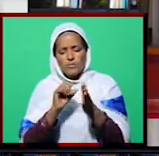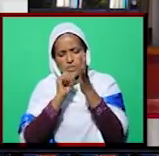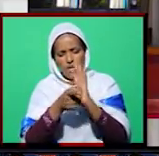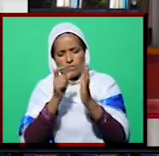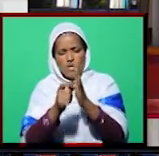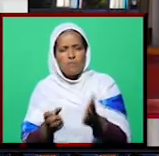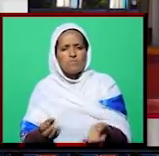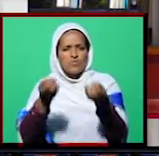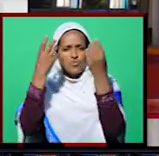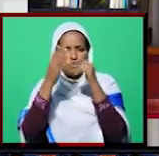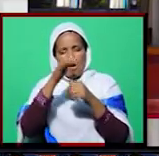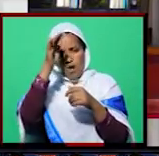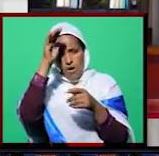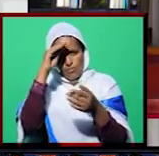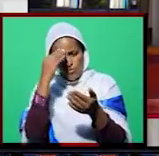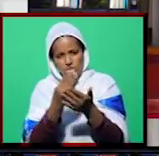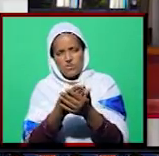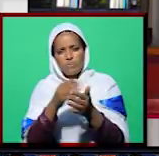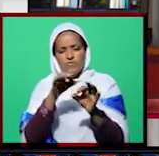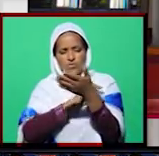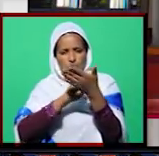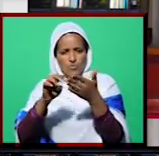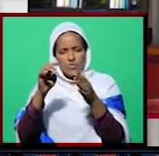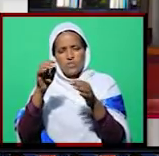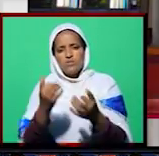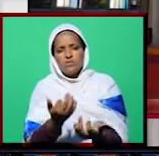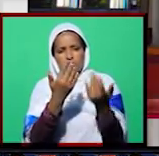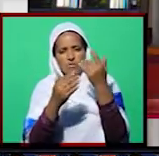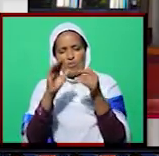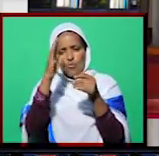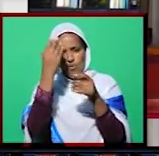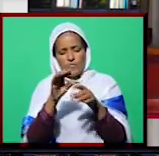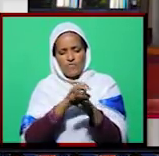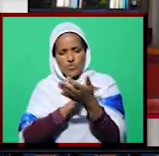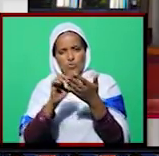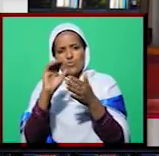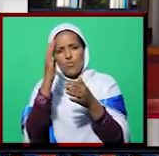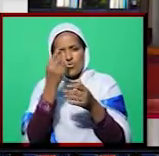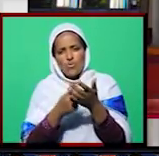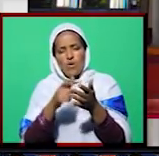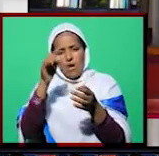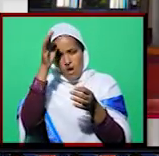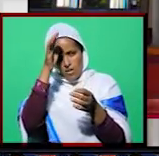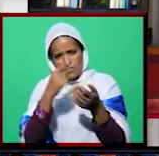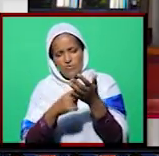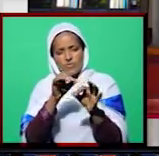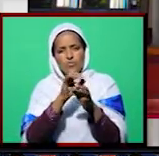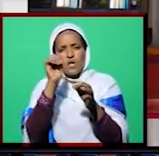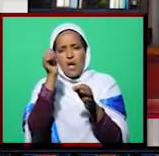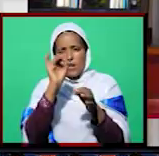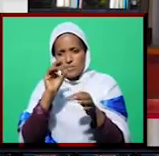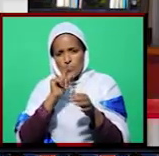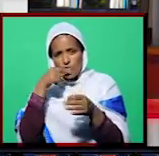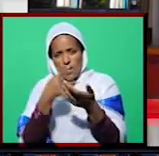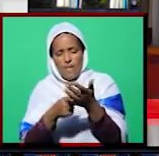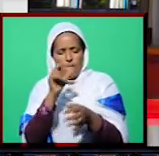ጥቅስ ያልመሰለው ምሳሌ የለም። አብ እሳት ነው፣ ወልድ እሳት ነው፣ መንፈስ ቅዱስ እሳት ነው። አብ ጎህ ነው፣ ወልድ ጎህ ነው፣ መንፈስ ቅዱስ ጎህ ነው። አብ ሐሊብ ነው፣